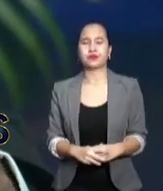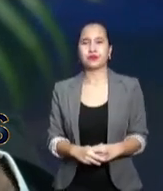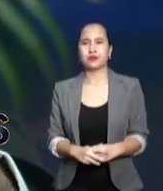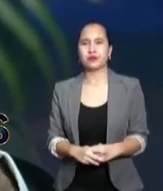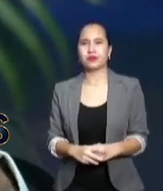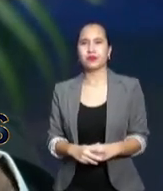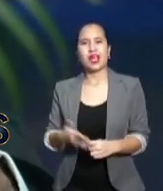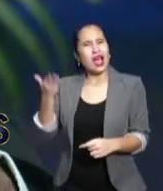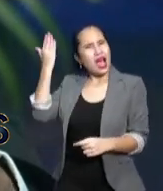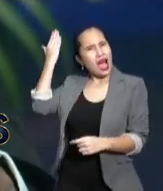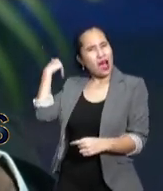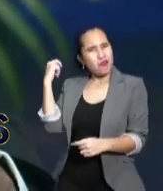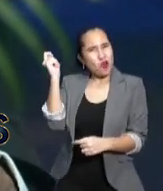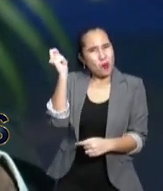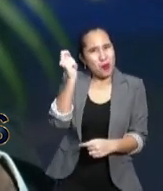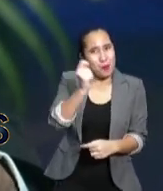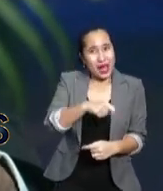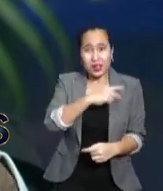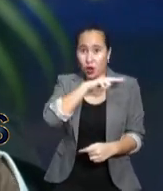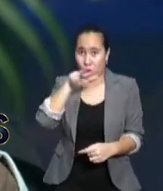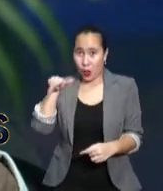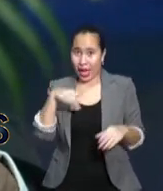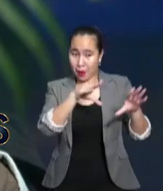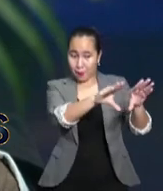hebben we wat maatregelen ingezet.